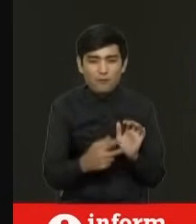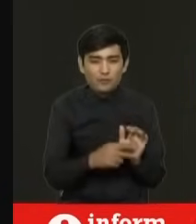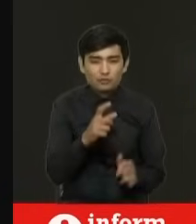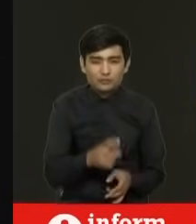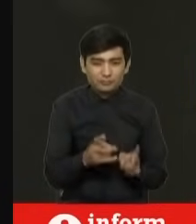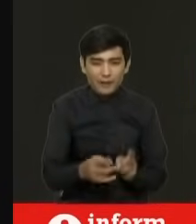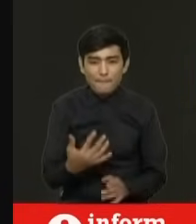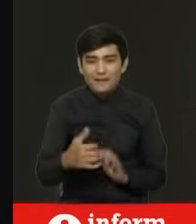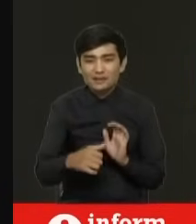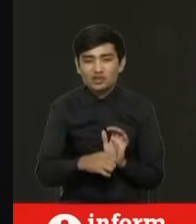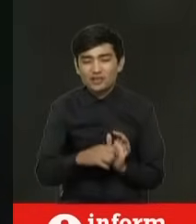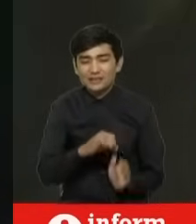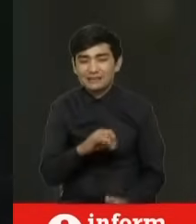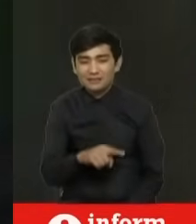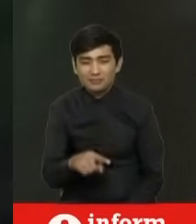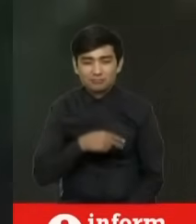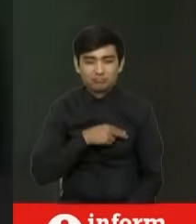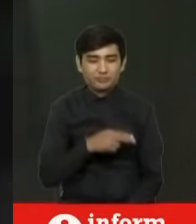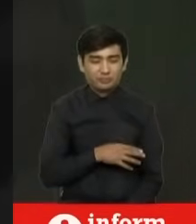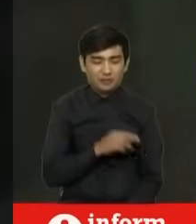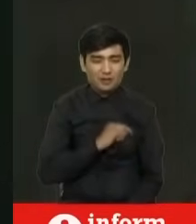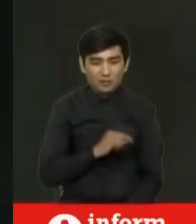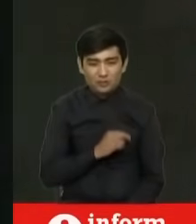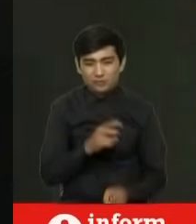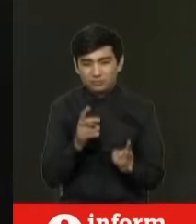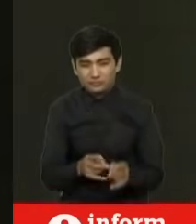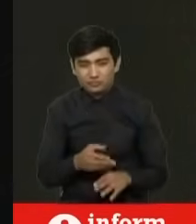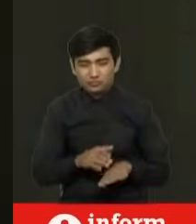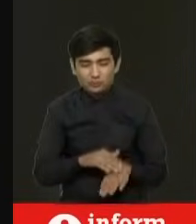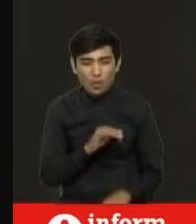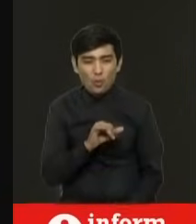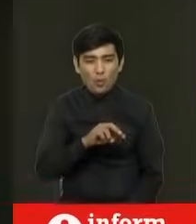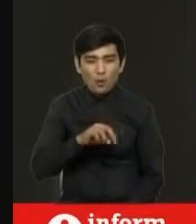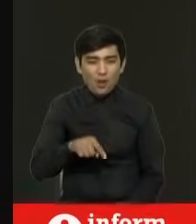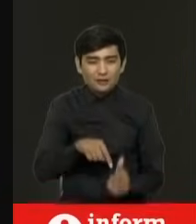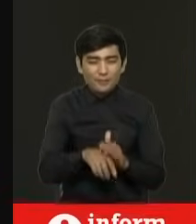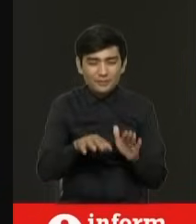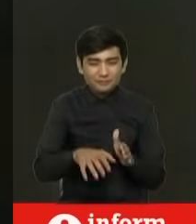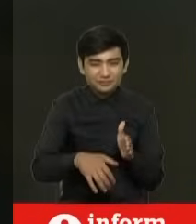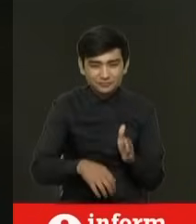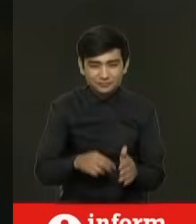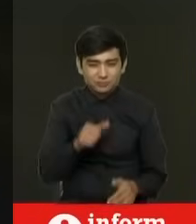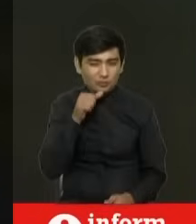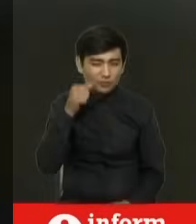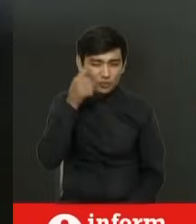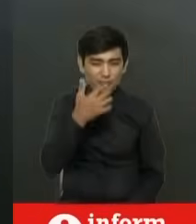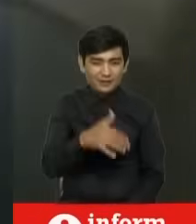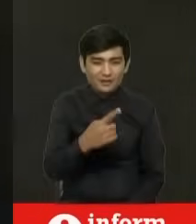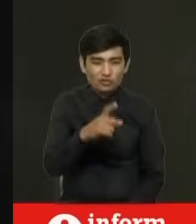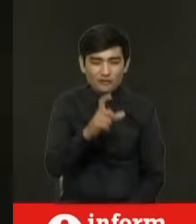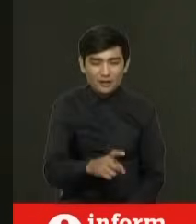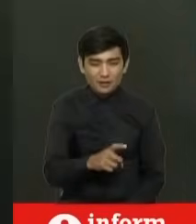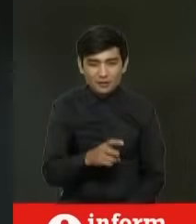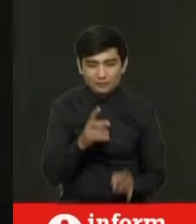56 из них погибли. Чаще всего работники получают увечья на объектах угольной отрасли. Там в прошлом году пострадал 51 человек,